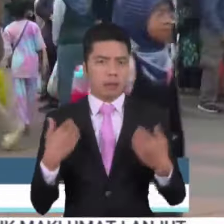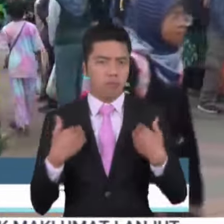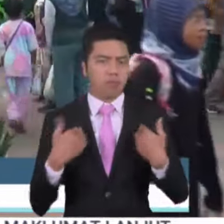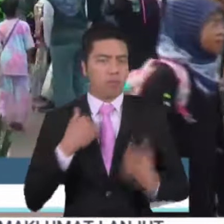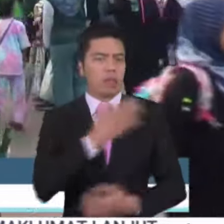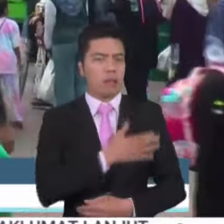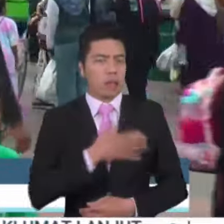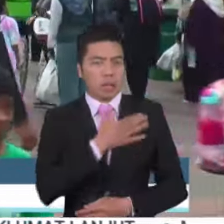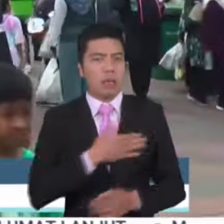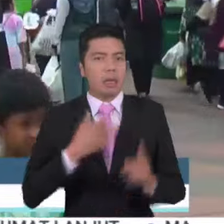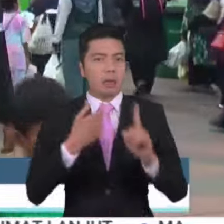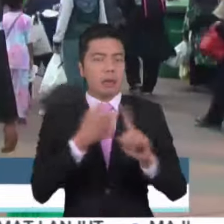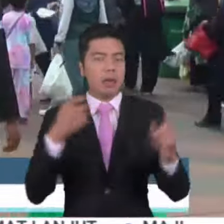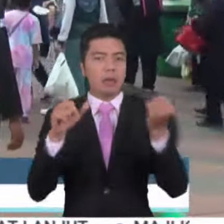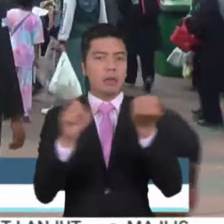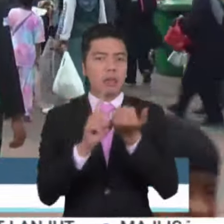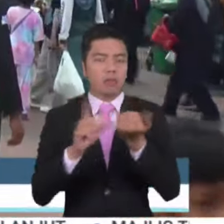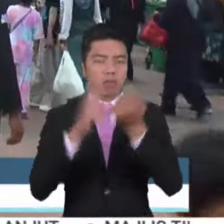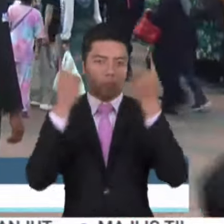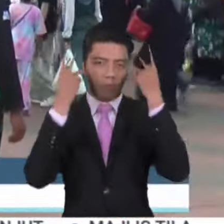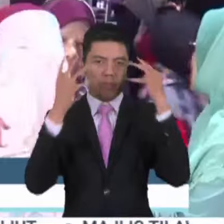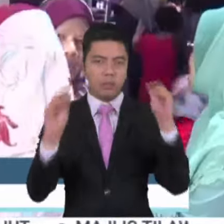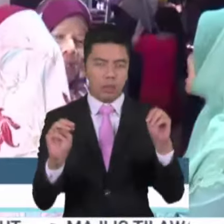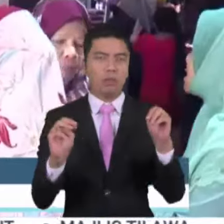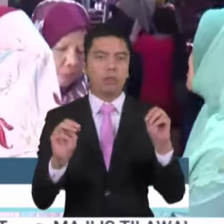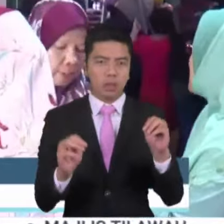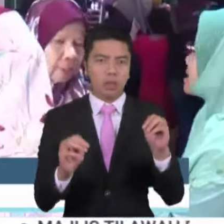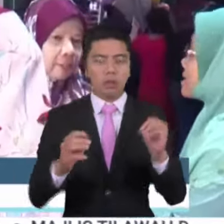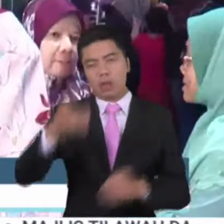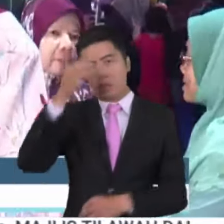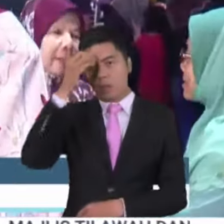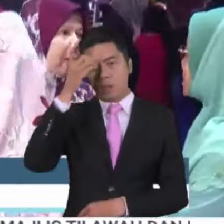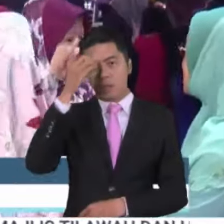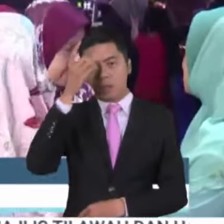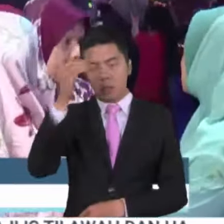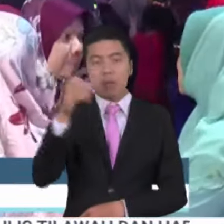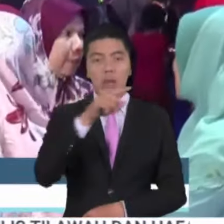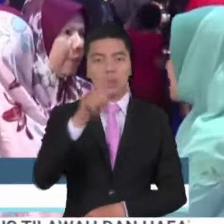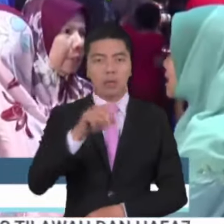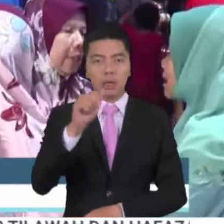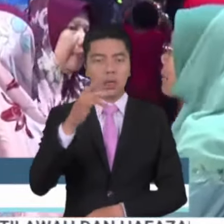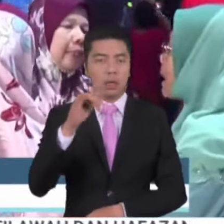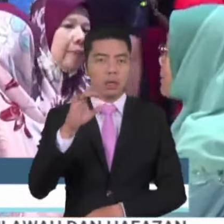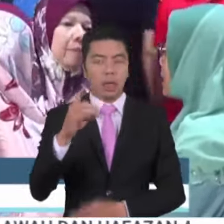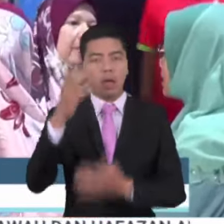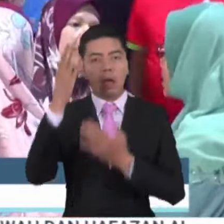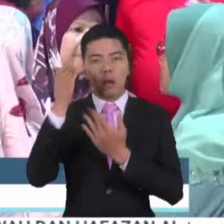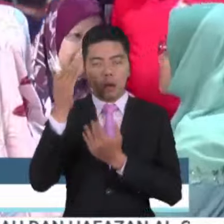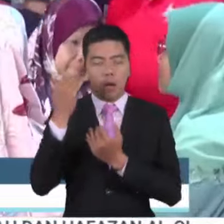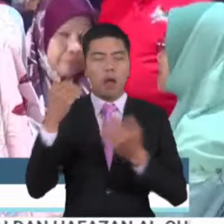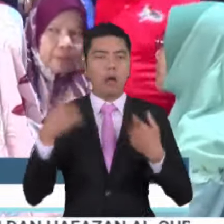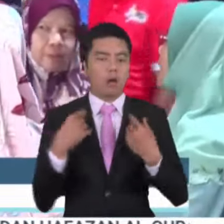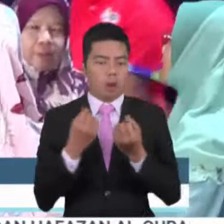dari Yang Berhormat Timbalan Perdana Menteri Datuk Seri Ahmad Zahid Hamidi agar